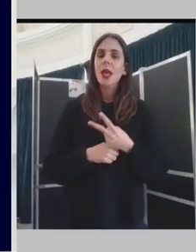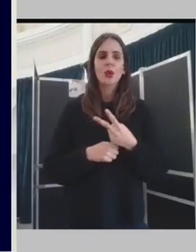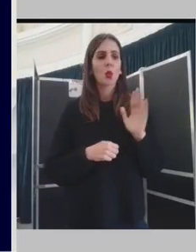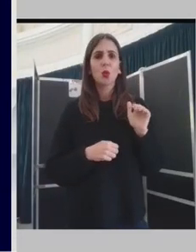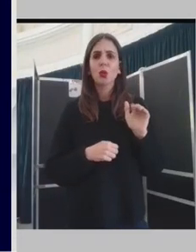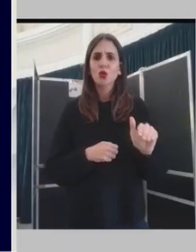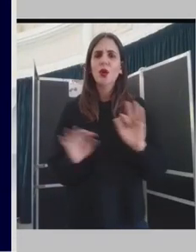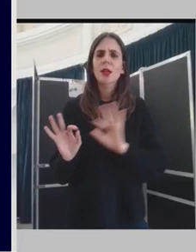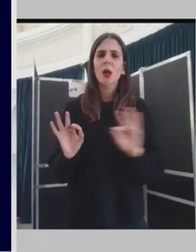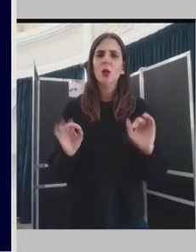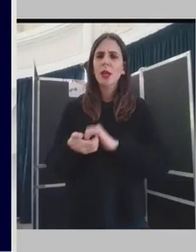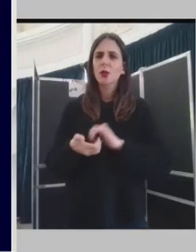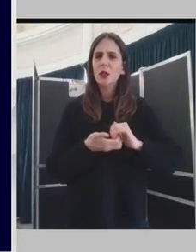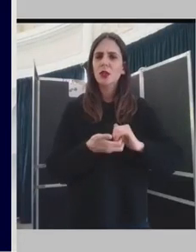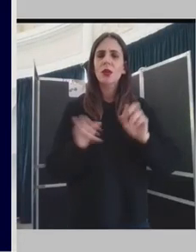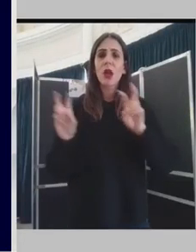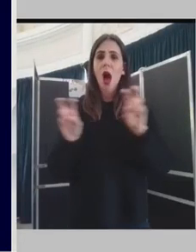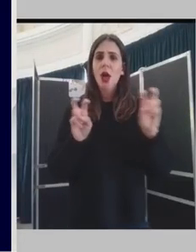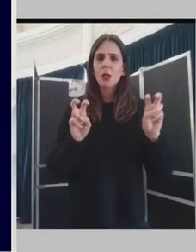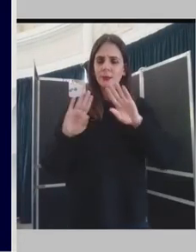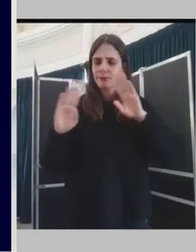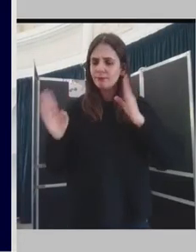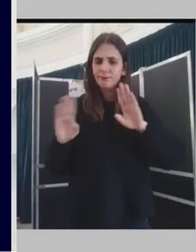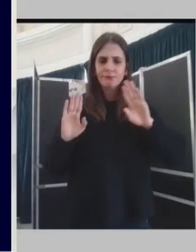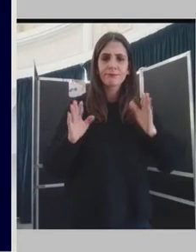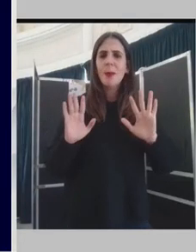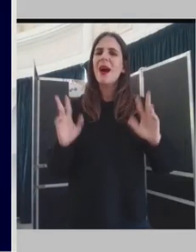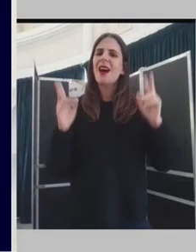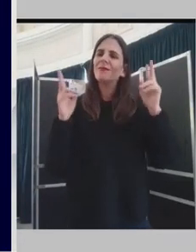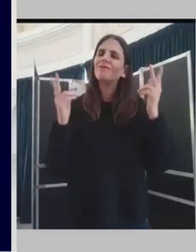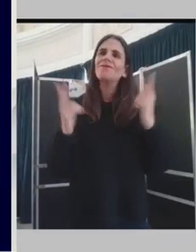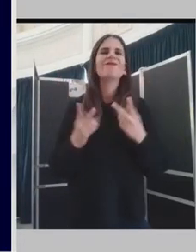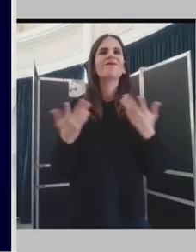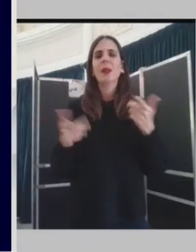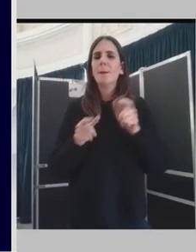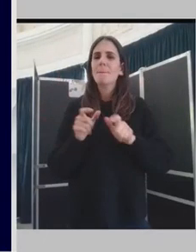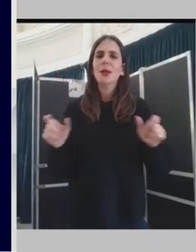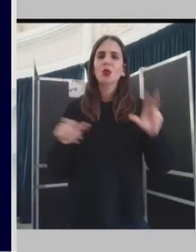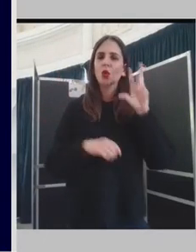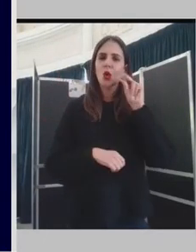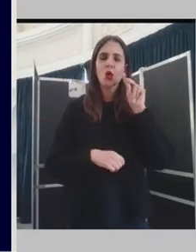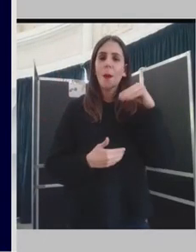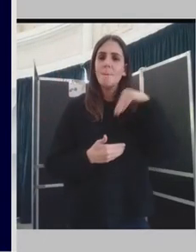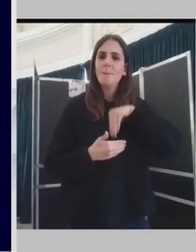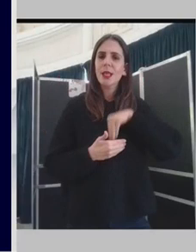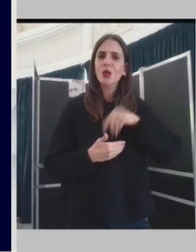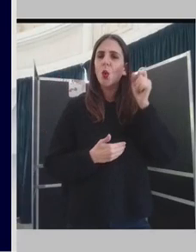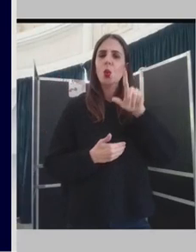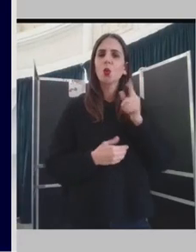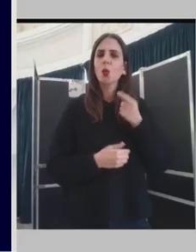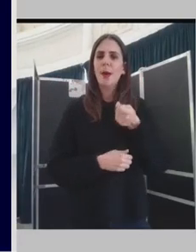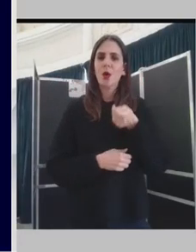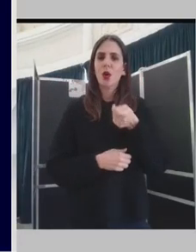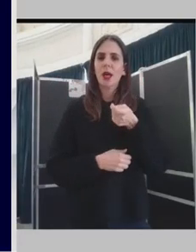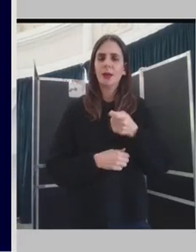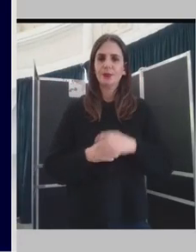quotidianamente lavorano su questo tema, ma non è un tema conosciuto, è un tema abbastanza isolato. E abbiamo